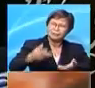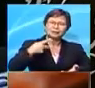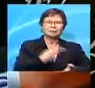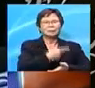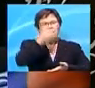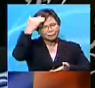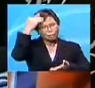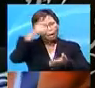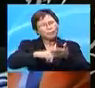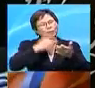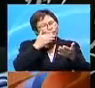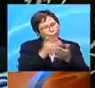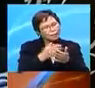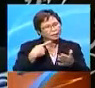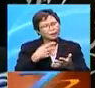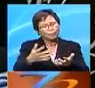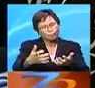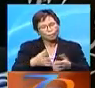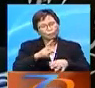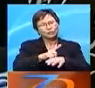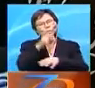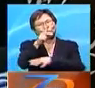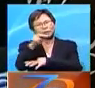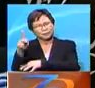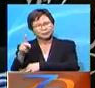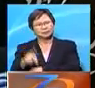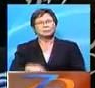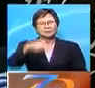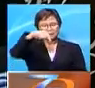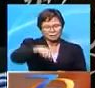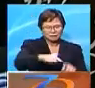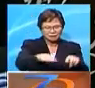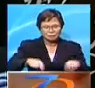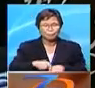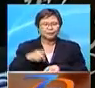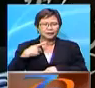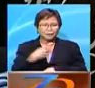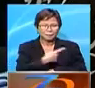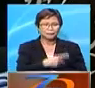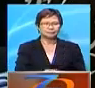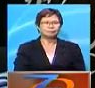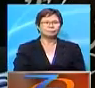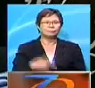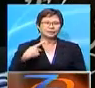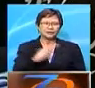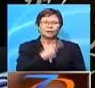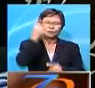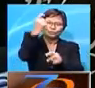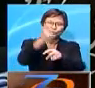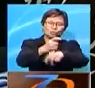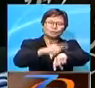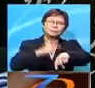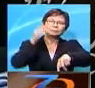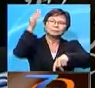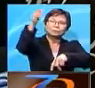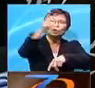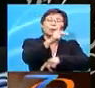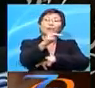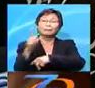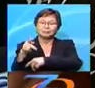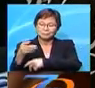baik yang kita mahu di Kuala ini ini tempat kita kita yang boleh menentukan masa depan